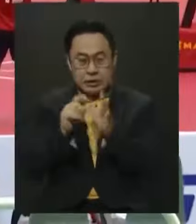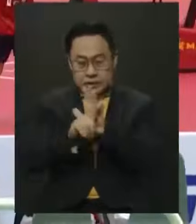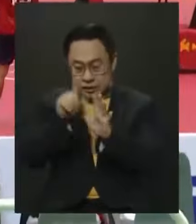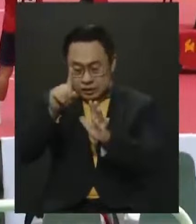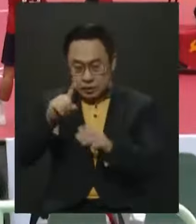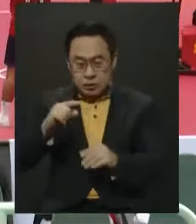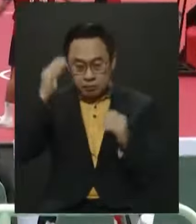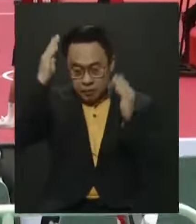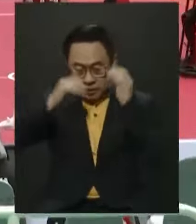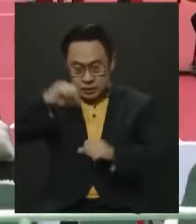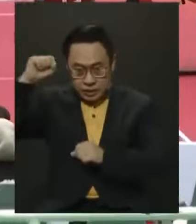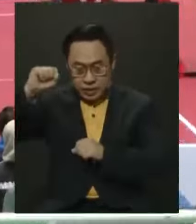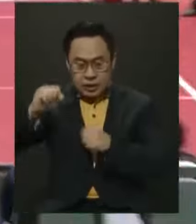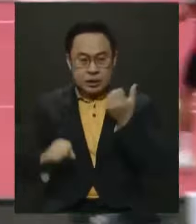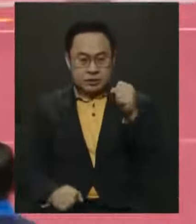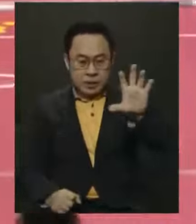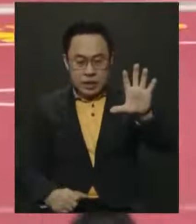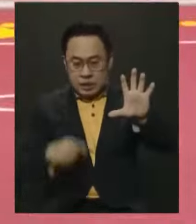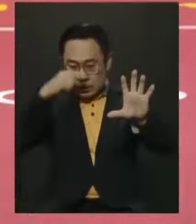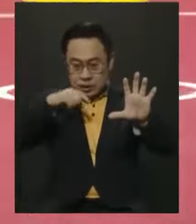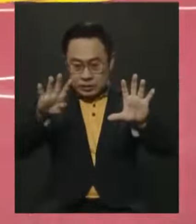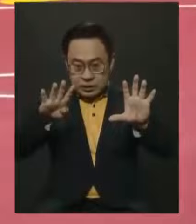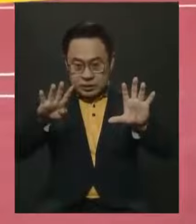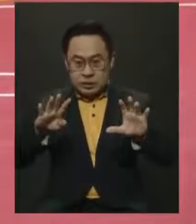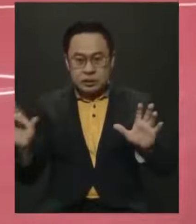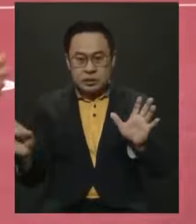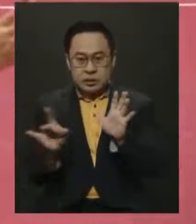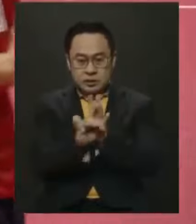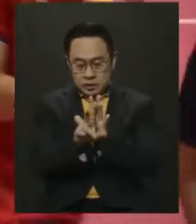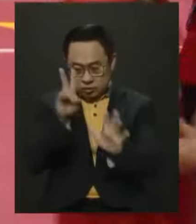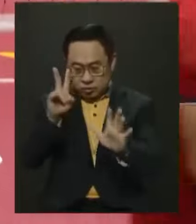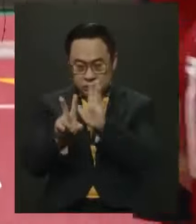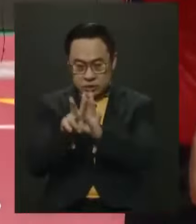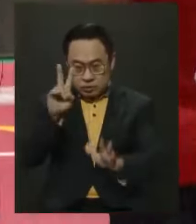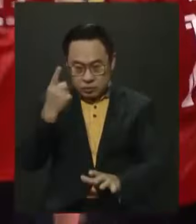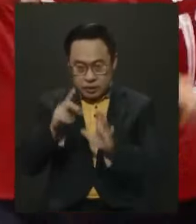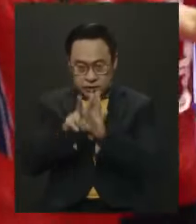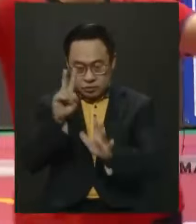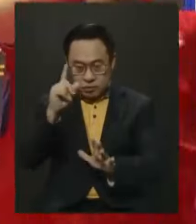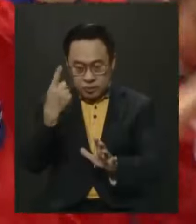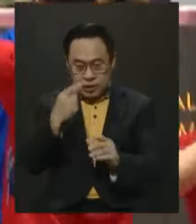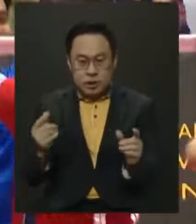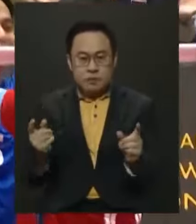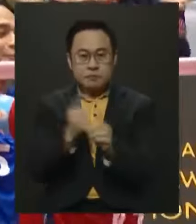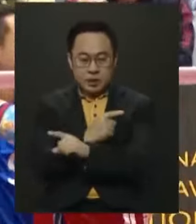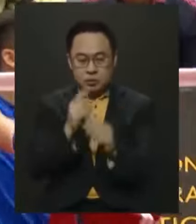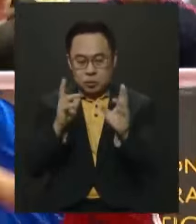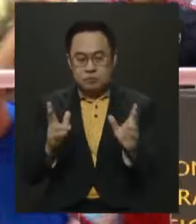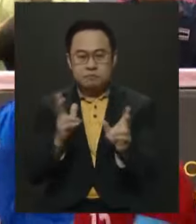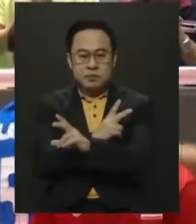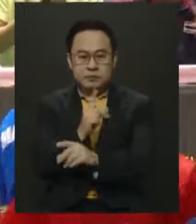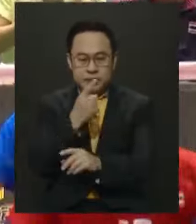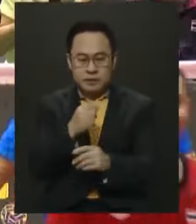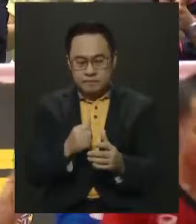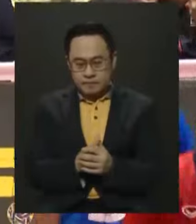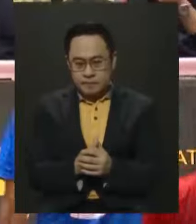พ้มาเลเซียไป4-15หลังจากนั้นครับก็มีการแก้เกมครับมีการเปลี่ยนตัวผู้เล่นส่งกฤษณพงษ์นนทโคตรล